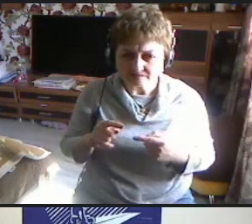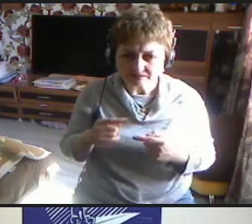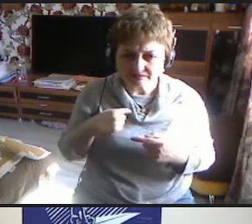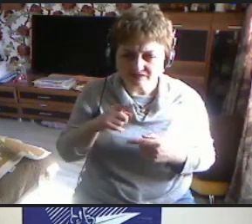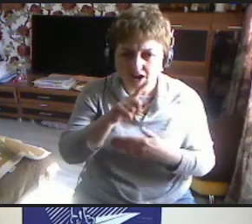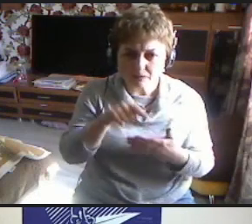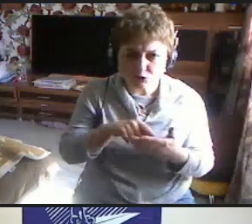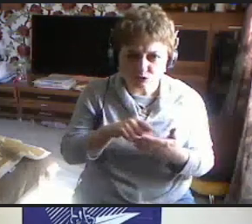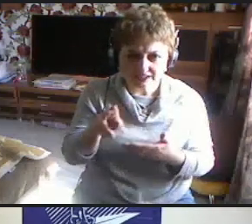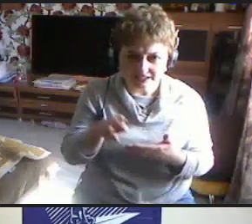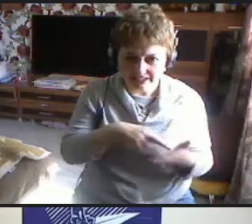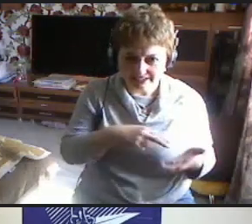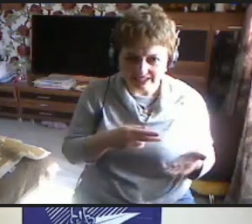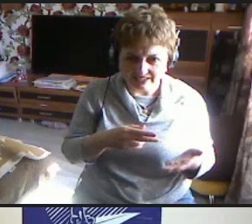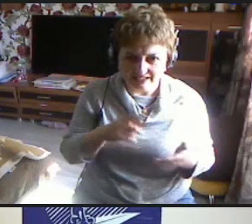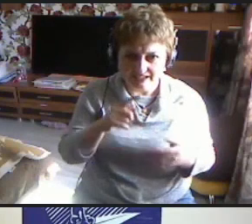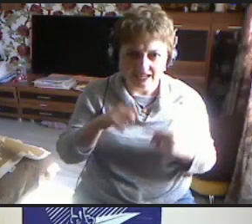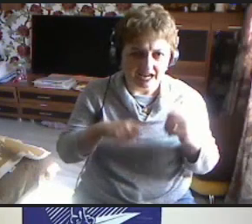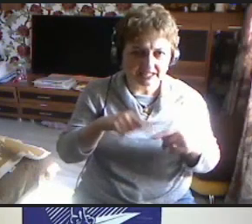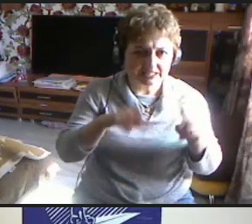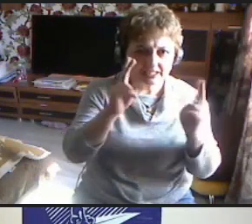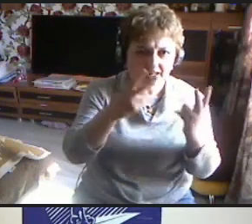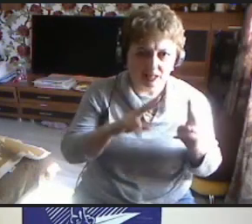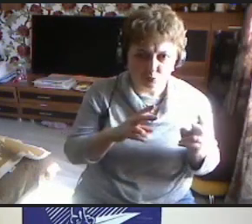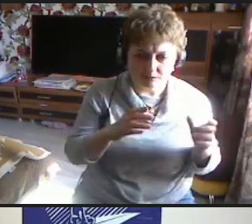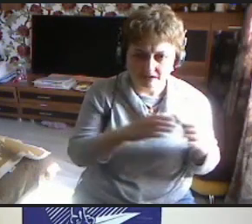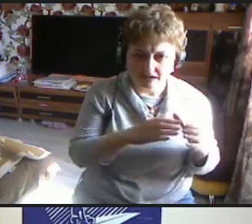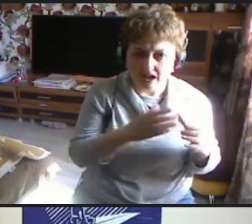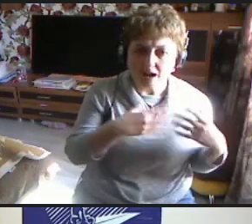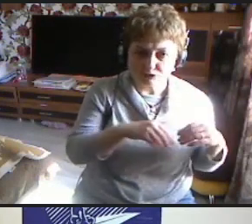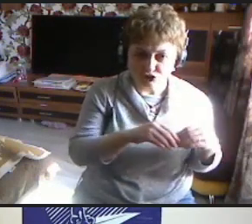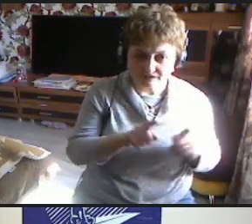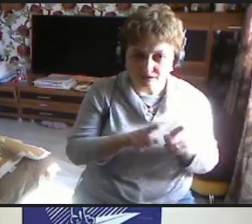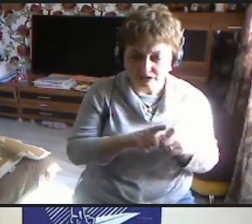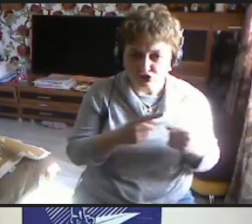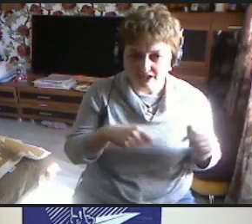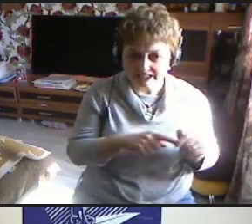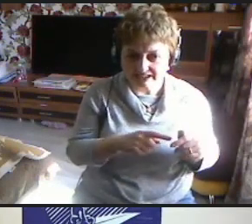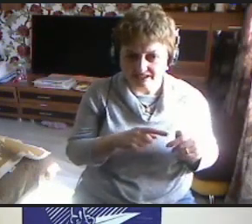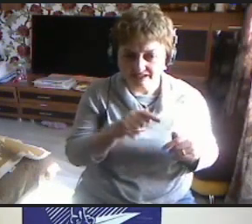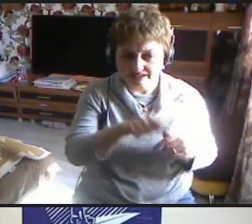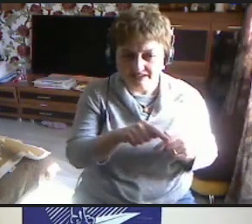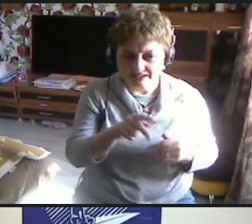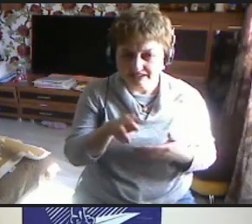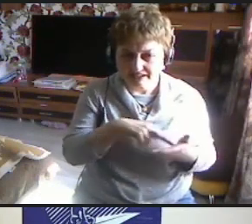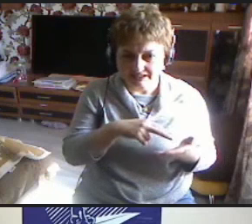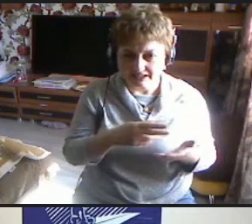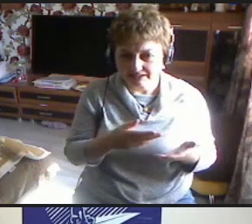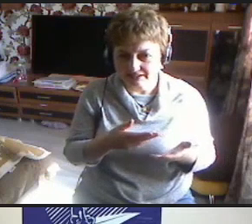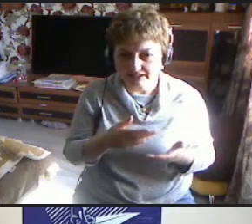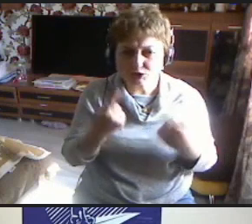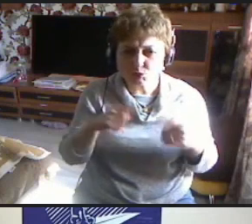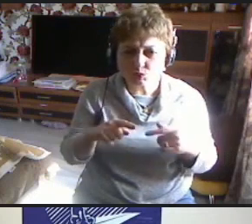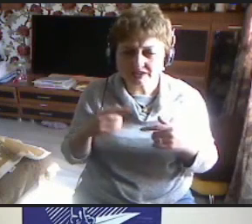регистрации. Родительский клуб – это, как сказать, общественная же та же организация без здесь, регистрации, да, и счета. С другой стороны,